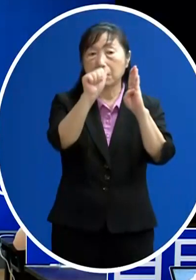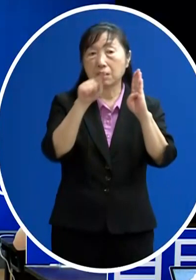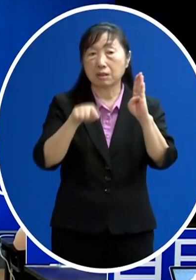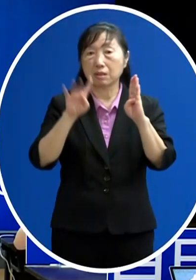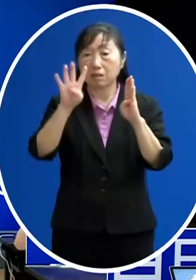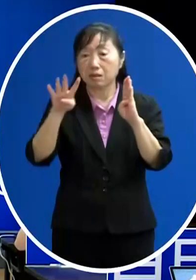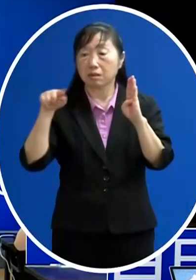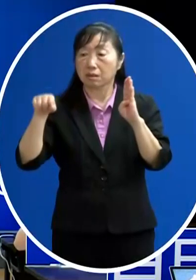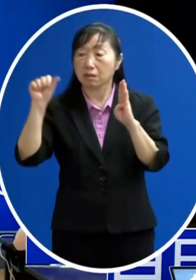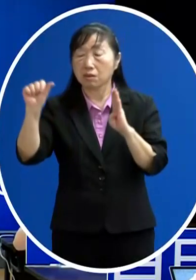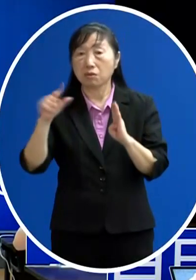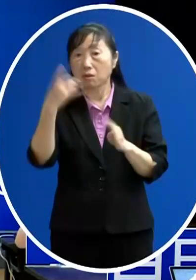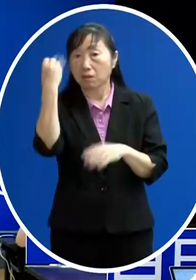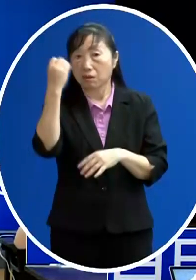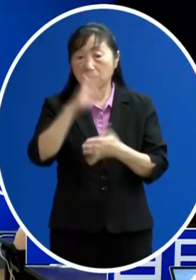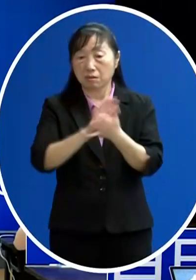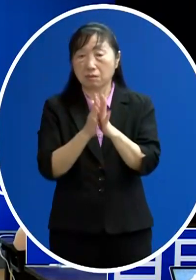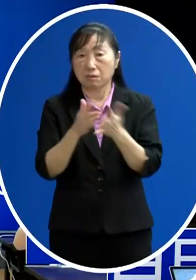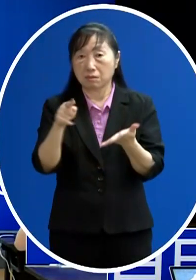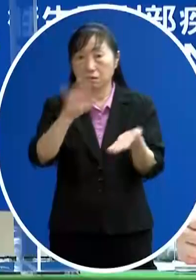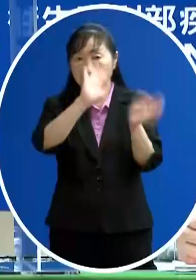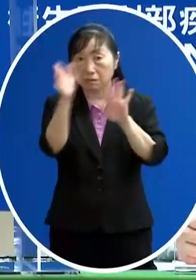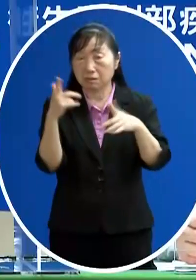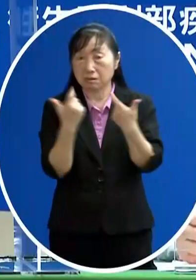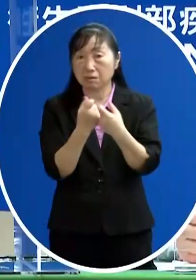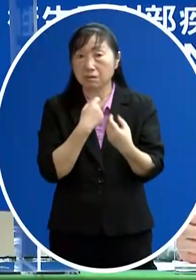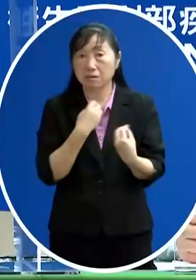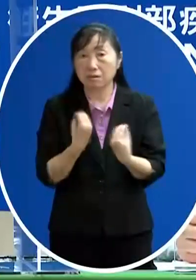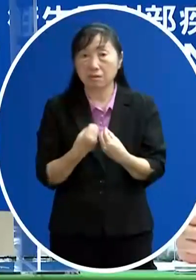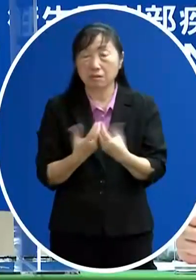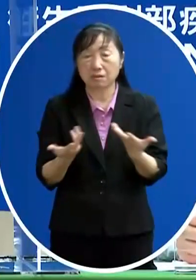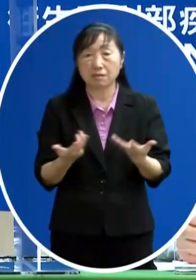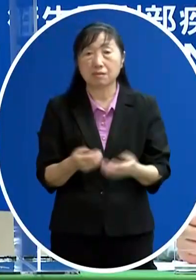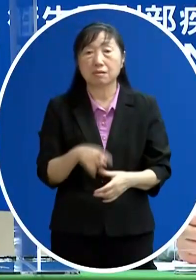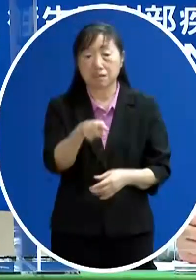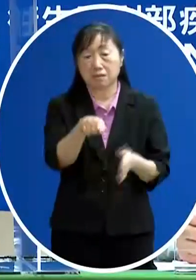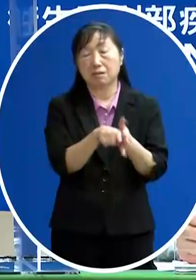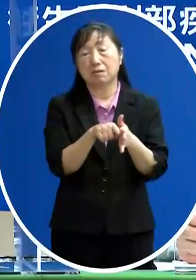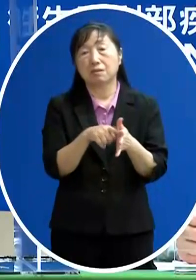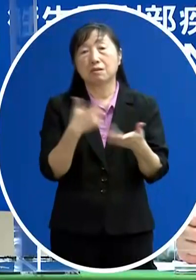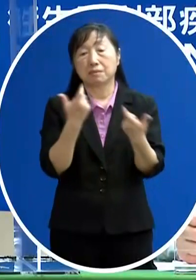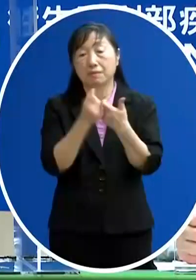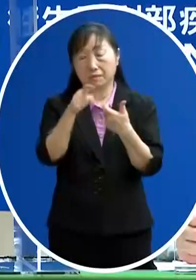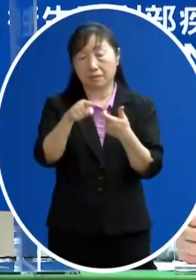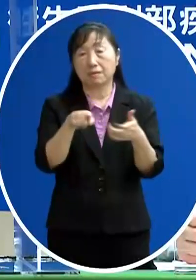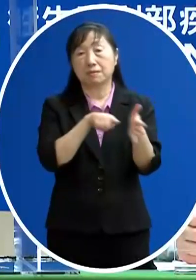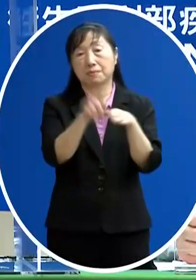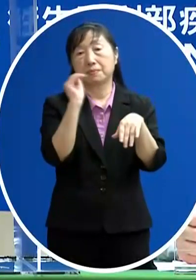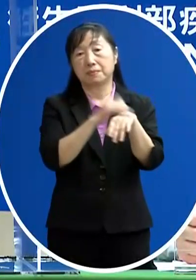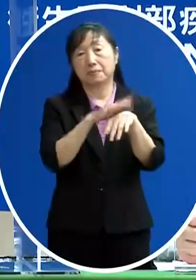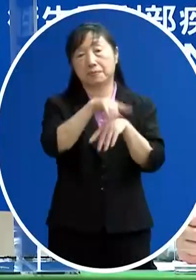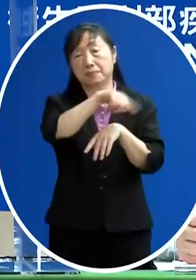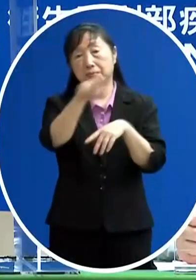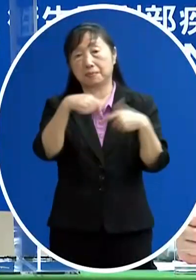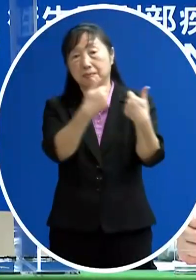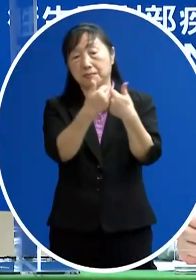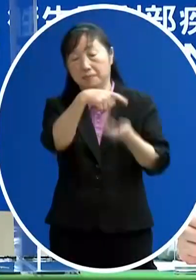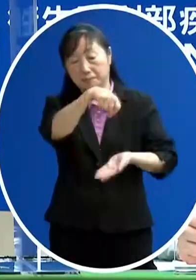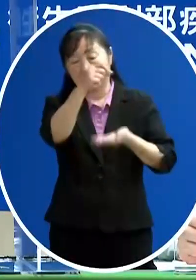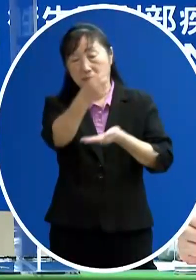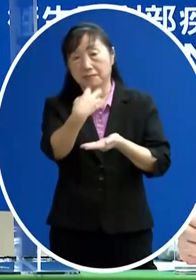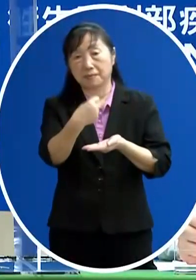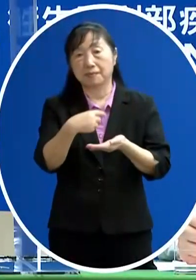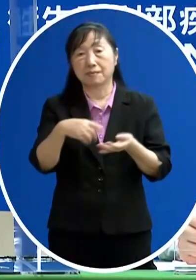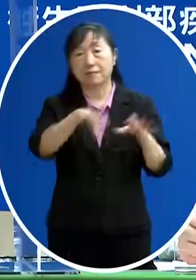异株？谢谢。 好，没有，那当然要根据专家的意见嘛，哈。现在世界其他各国也都